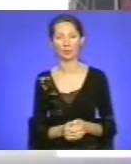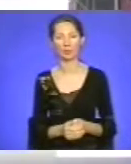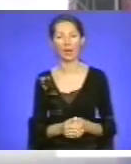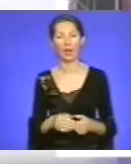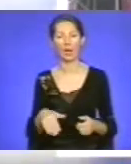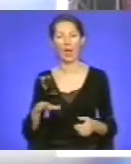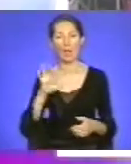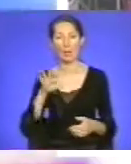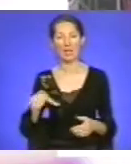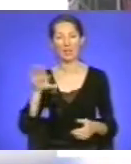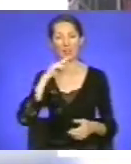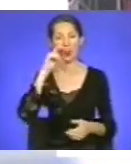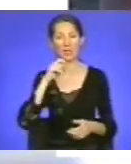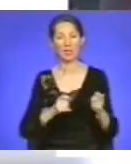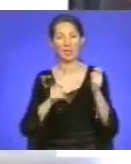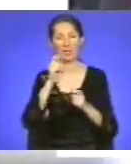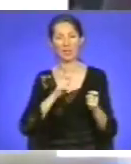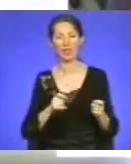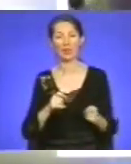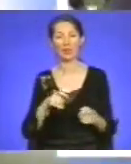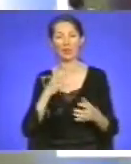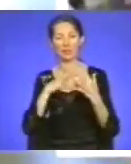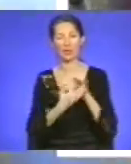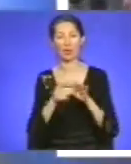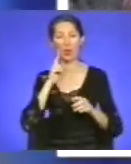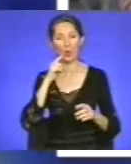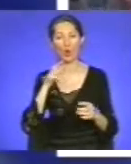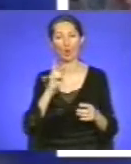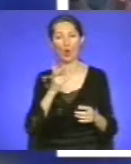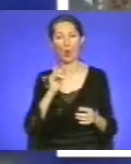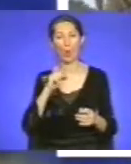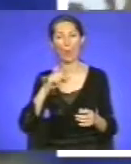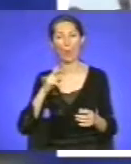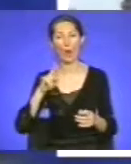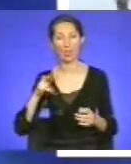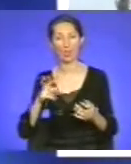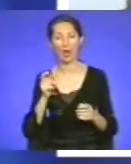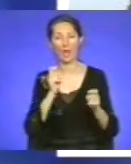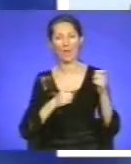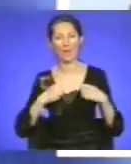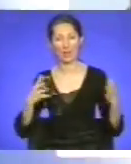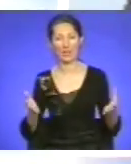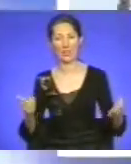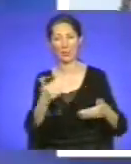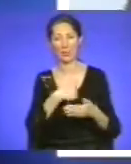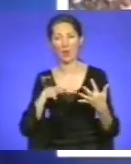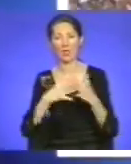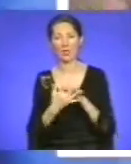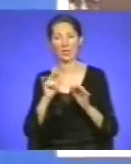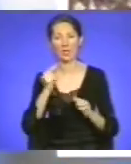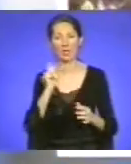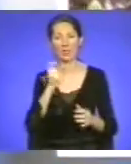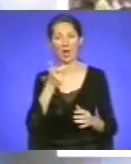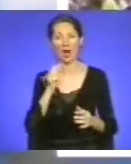П'ятий всеукраїнський фестиваль сільської молоді «Купальська феєрія» зібрав на Тернопільщині у селі Чагарі учасників та гостей з різних куточків